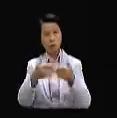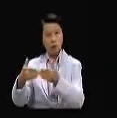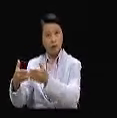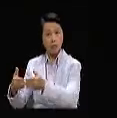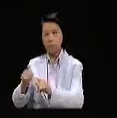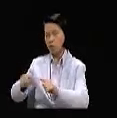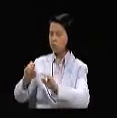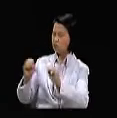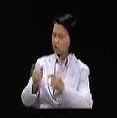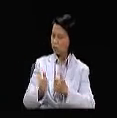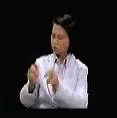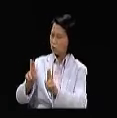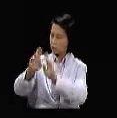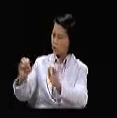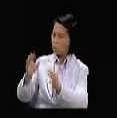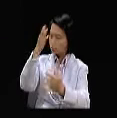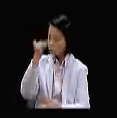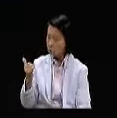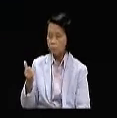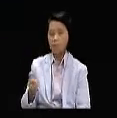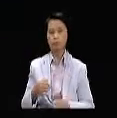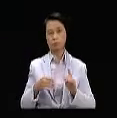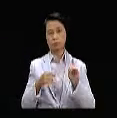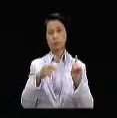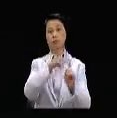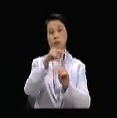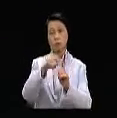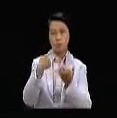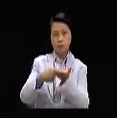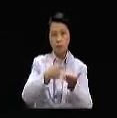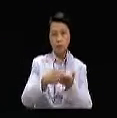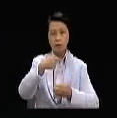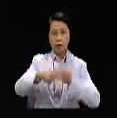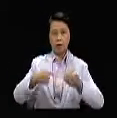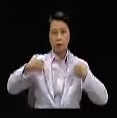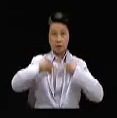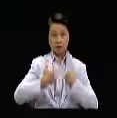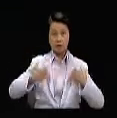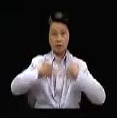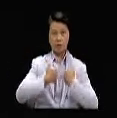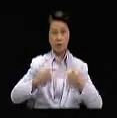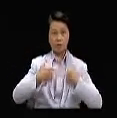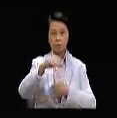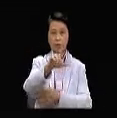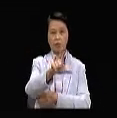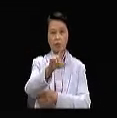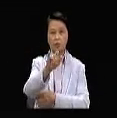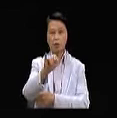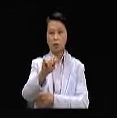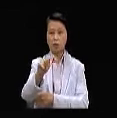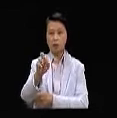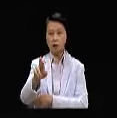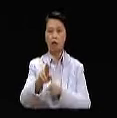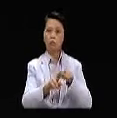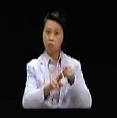yuk apabila kita membicarakan mengenai ya hidup andea Kehidupan liarnya sebenarnya satu Khazanah negara